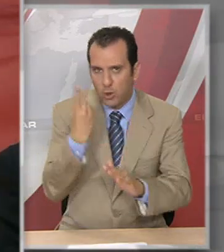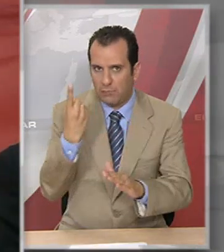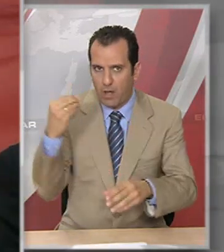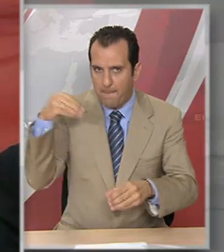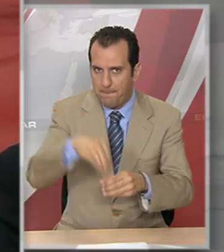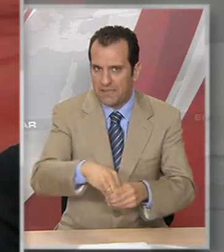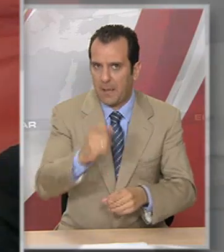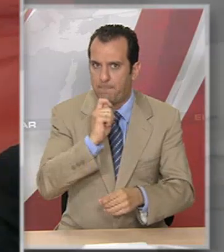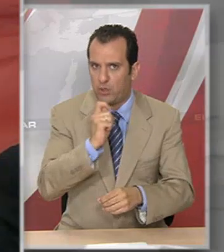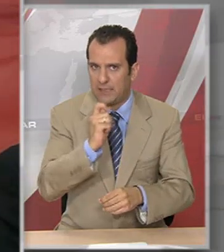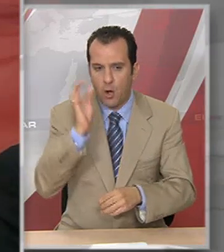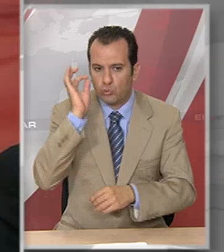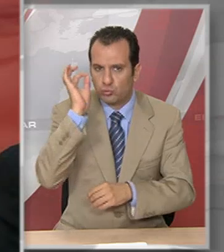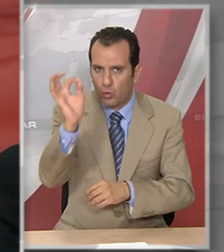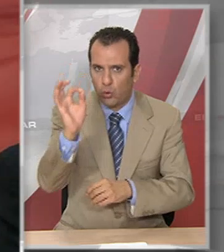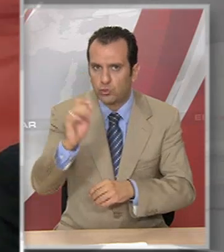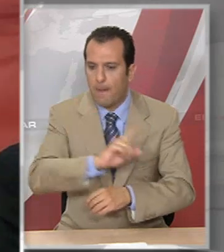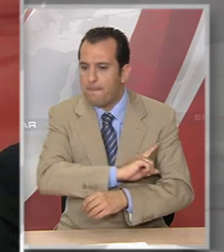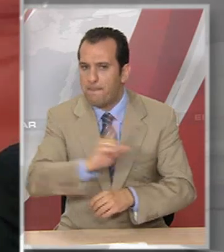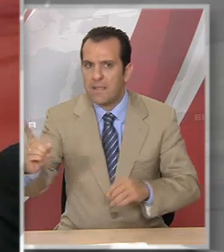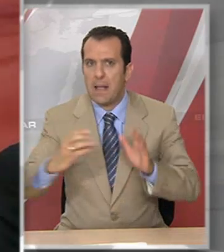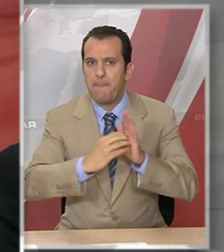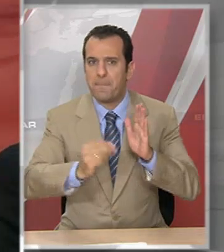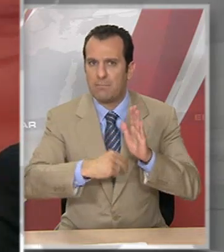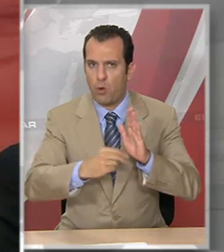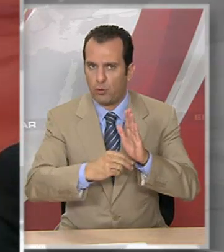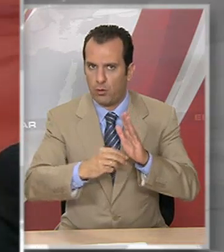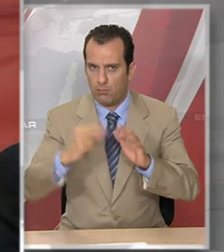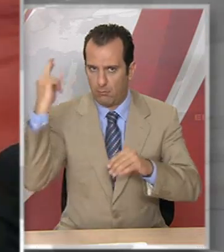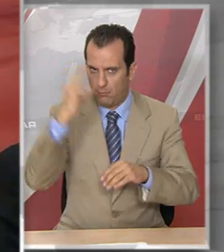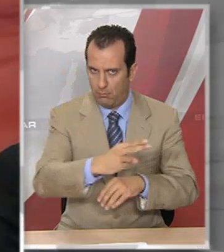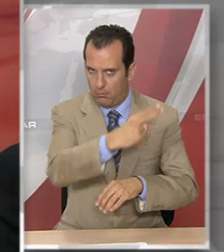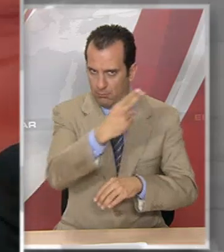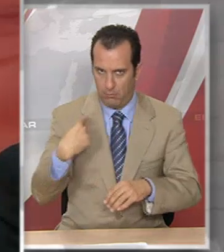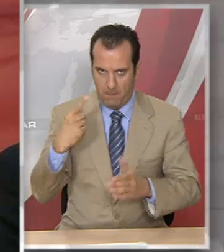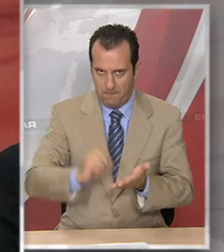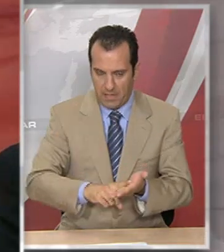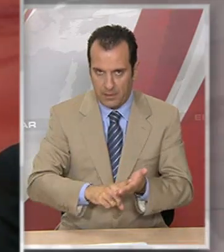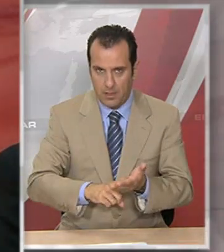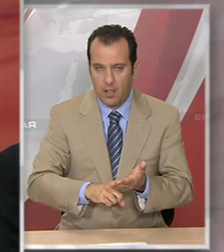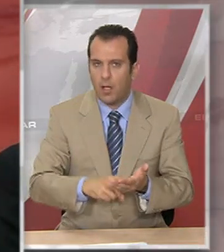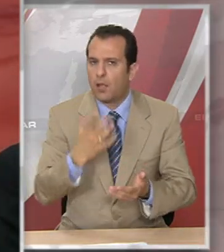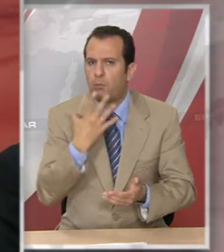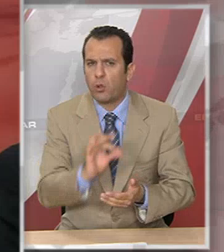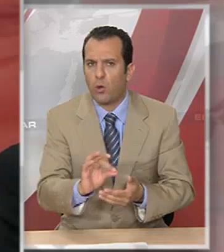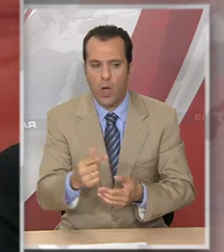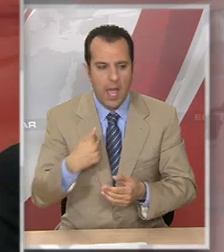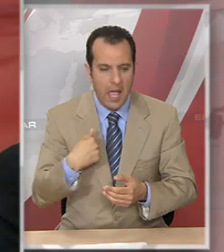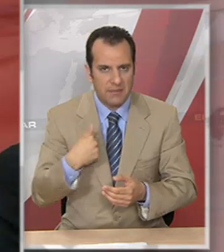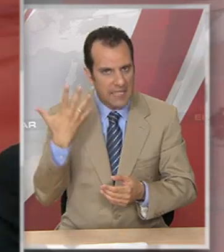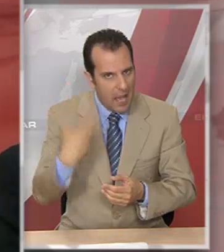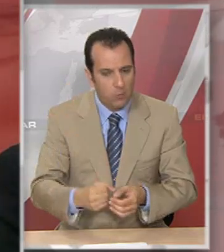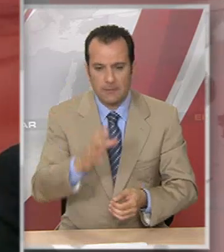σε αντιμνημονιακή κατεύθυνση, αυτό πρέπει να αποκλειστεί. Ίσως γιατί είναι το μόνο που διαθέτει